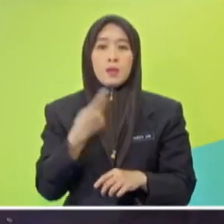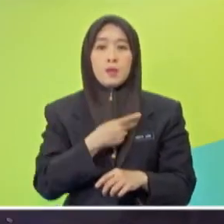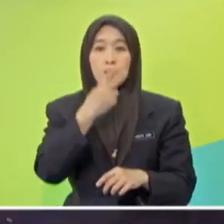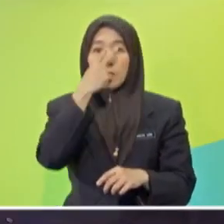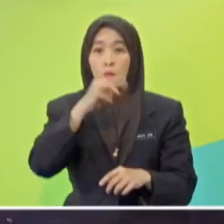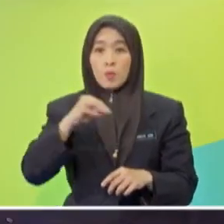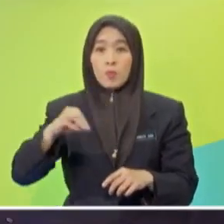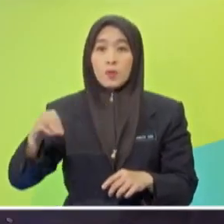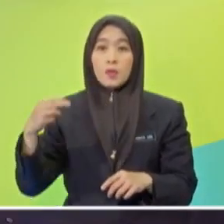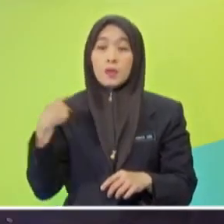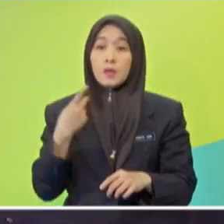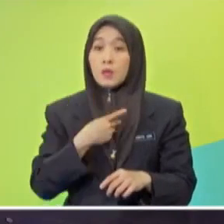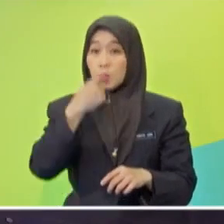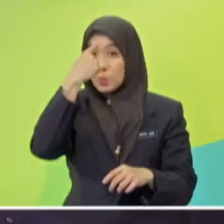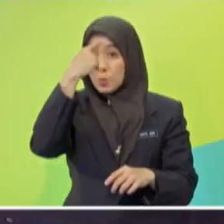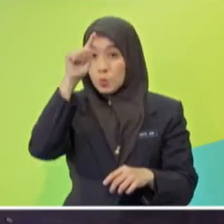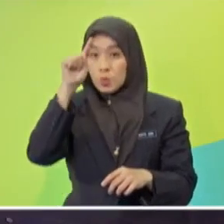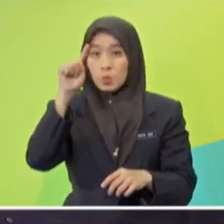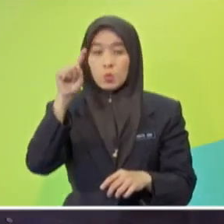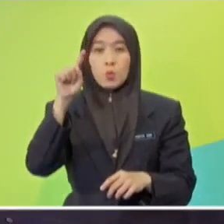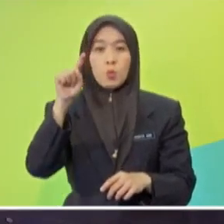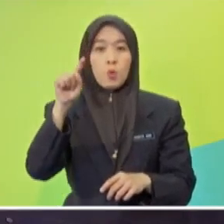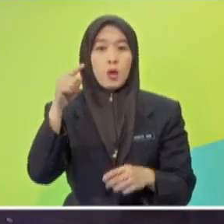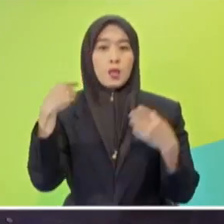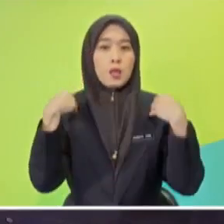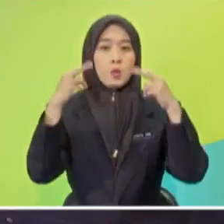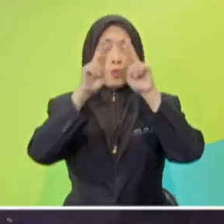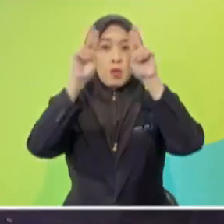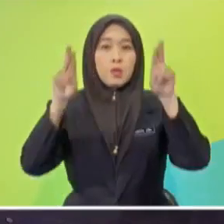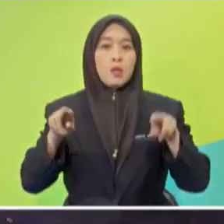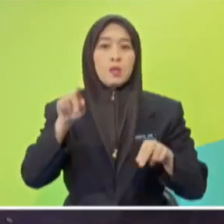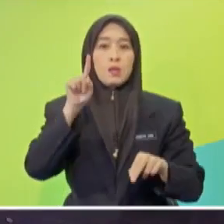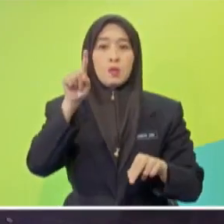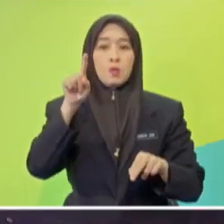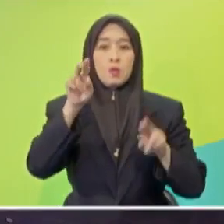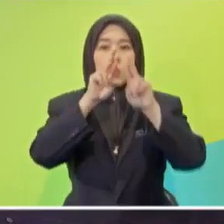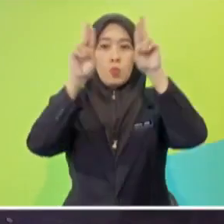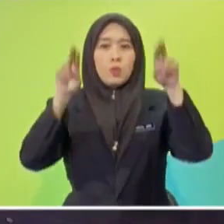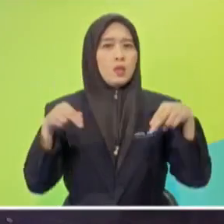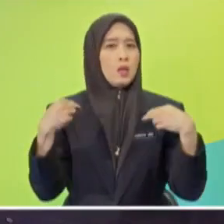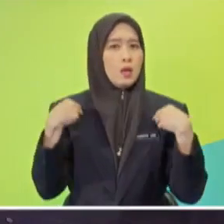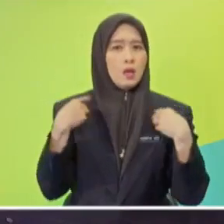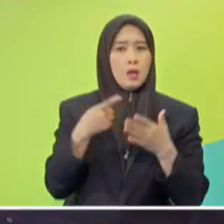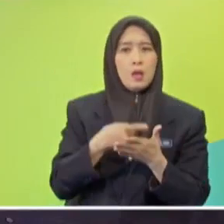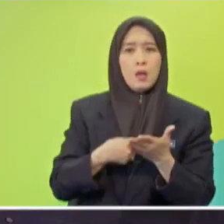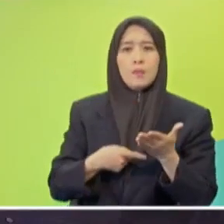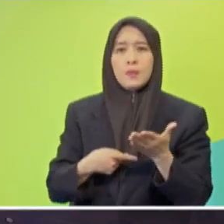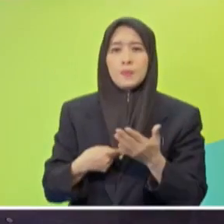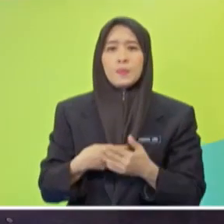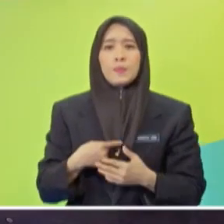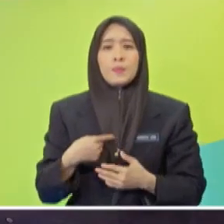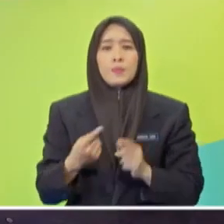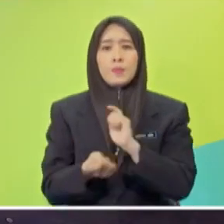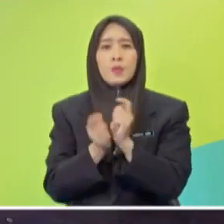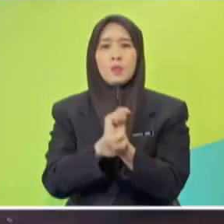gitu ah untuk ah kita adikku satu oke kita lihat Oke siapa ini Ah tukang